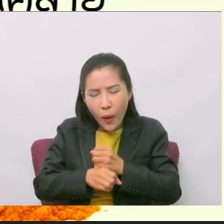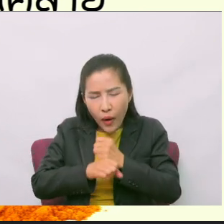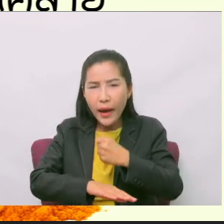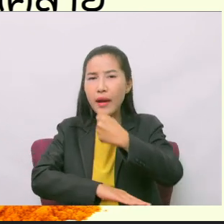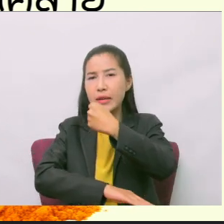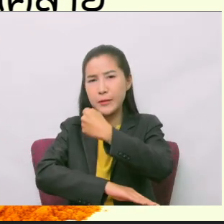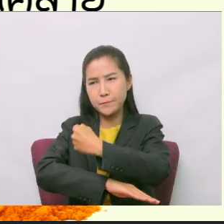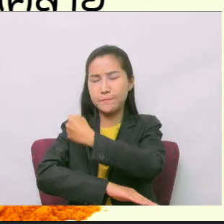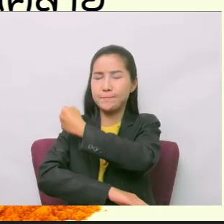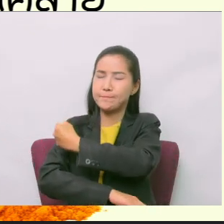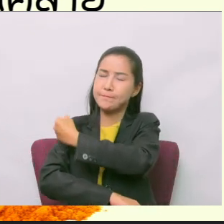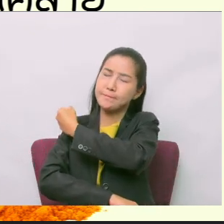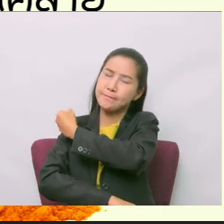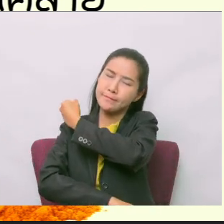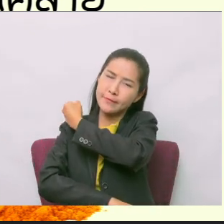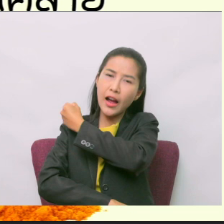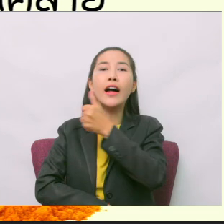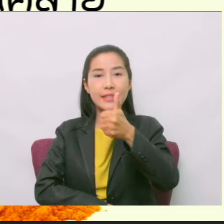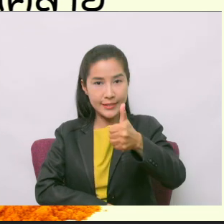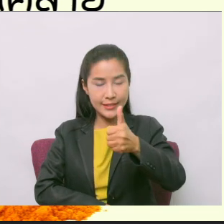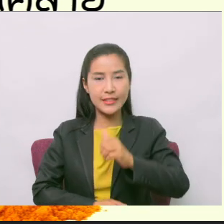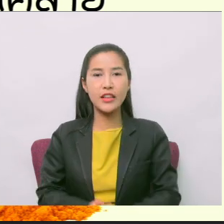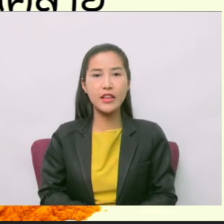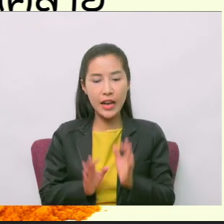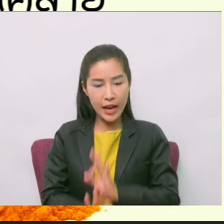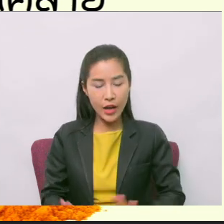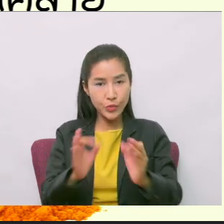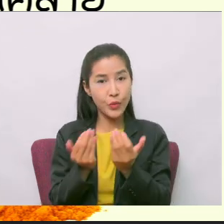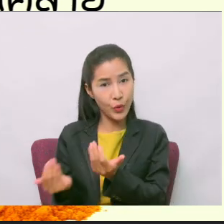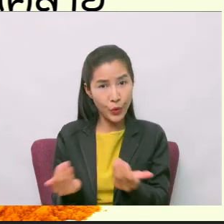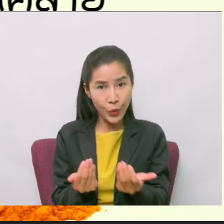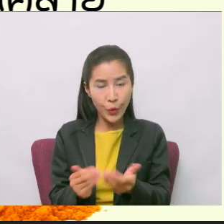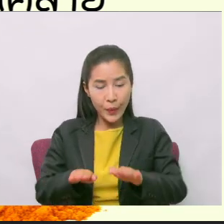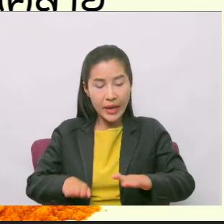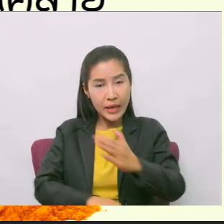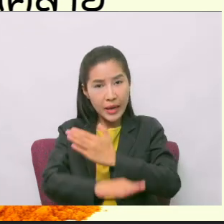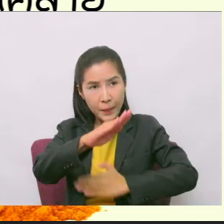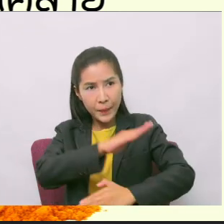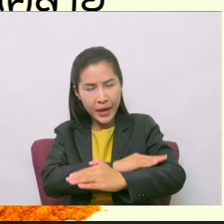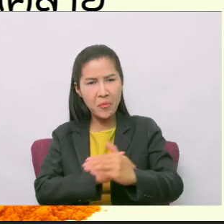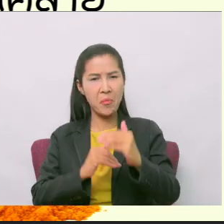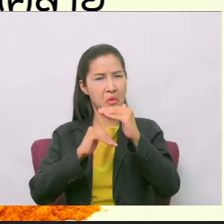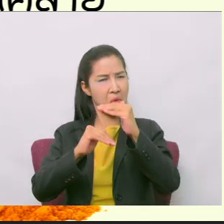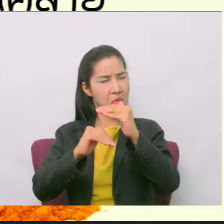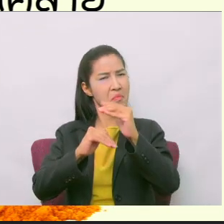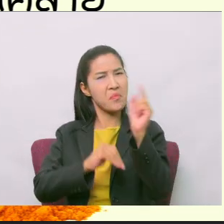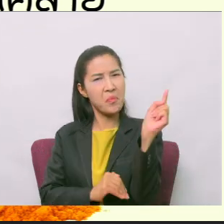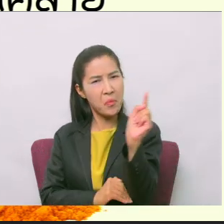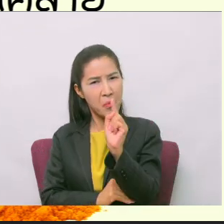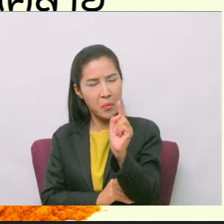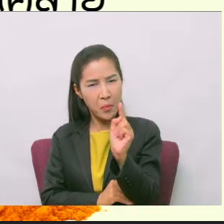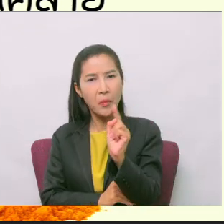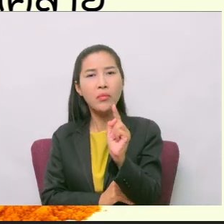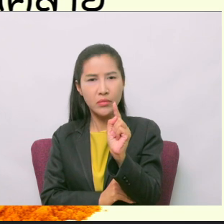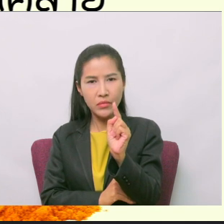ช้ได้นะคะแล้วสำคัญยิ่งนะคะลูกๆของเราที่เป็นเด็กพิการมีข้อจำกัดนะคะในเรื่องของอาการเก